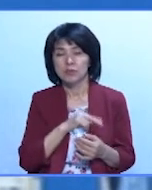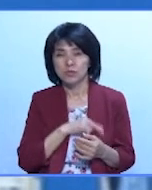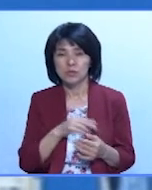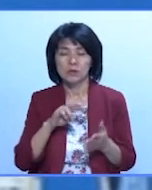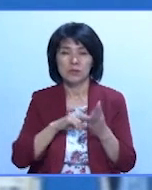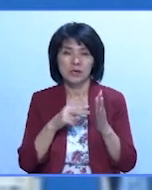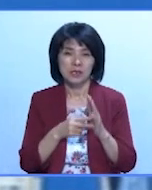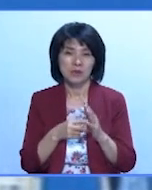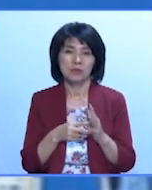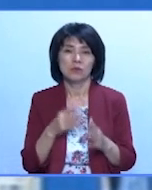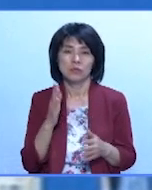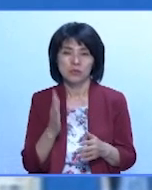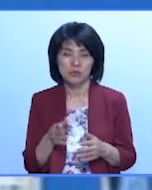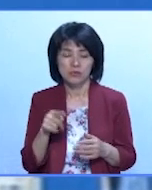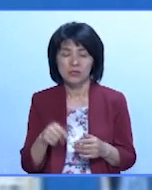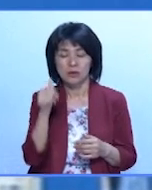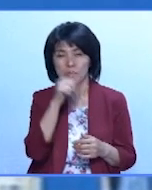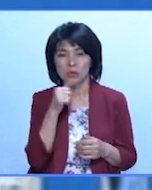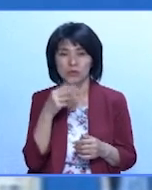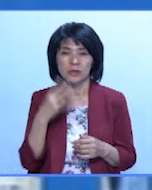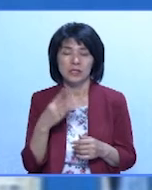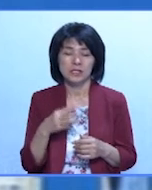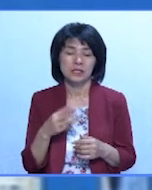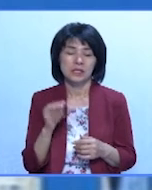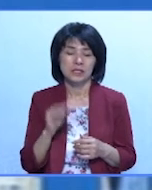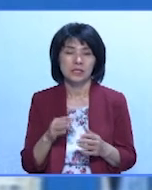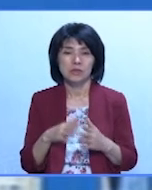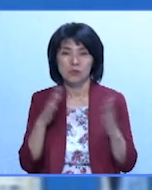мемлекеттік бағдарламалар бойынша биыл тағы 30 мыңнан астам